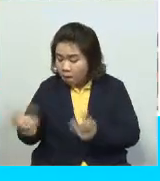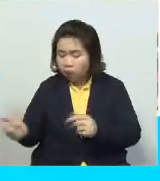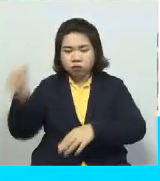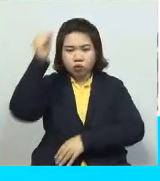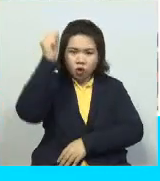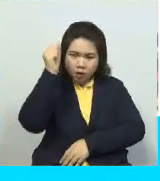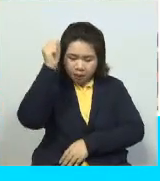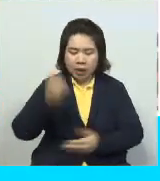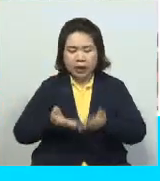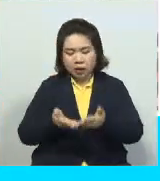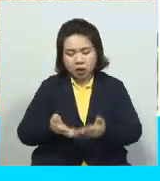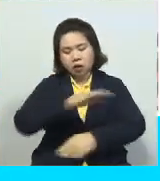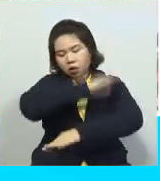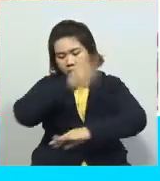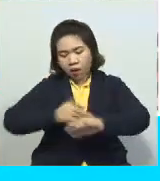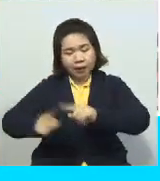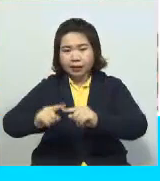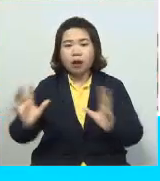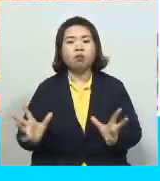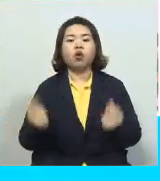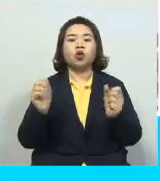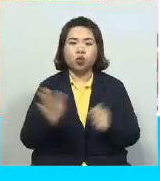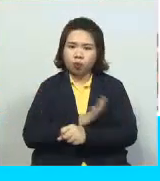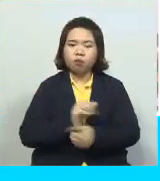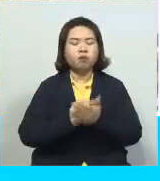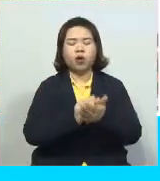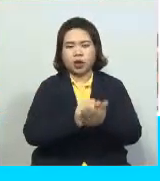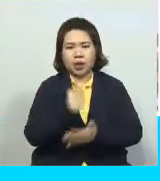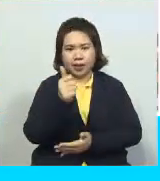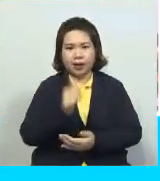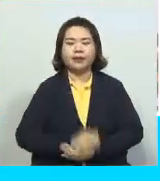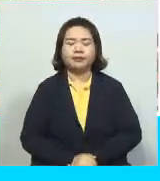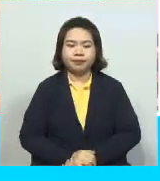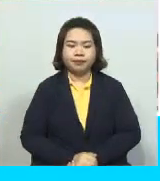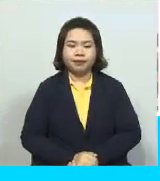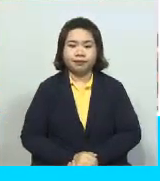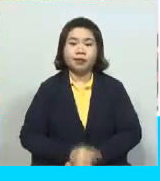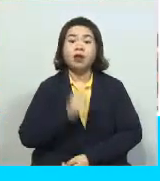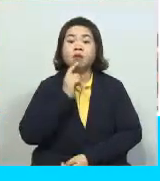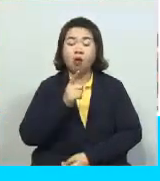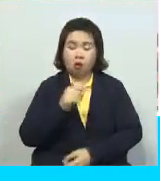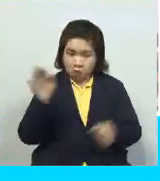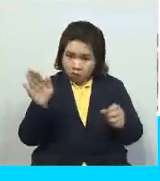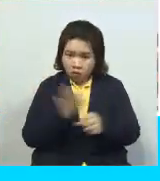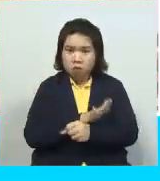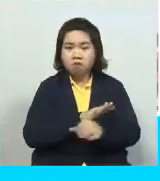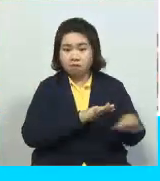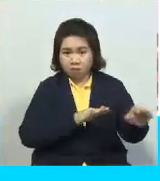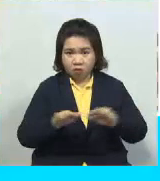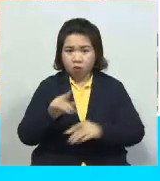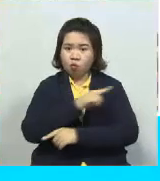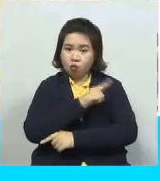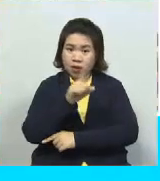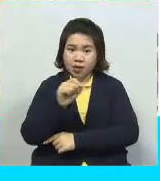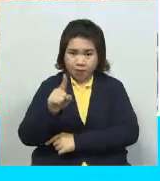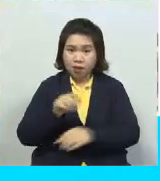กลับนะทุกส่วนจะให้บริการพี่น้องประชาชนหมดครับ ค่ะแสดงว่าตอนนี้เราพร้อมแล้วทั้งวันซ้อมวันที่21เม